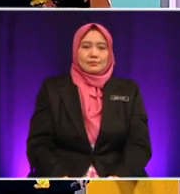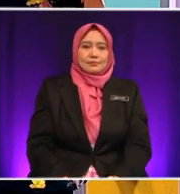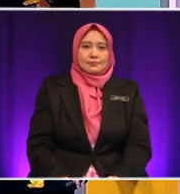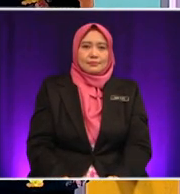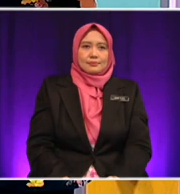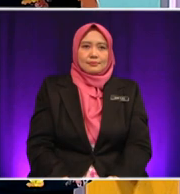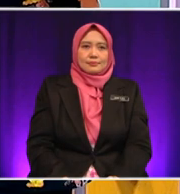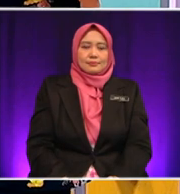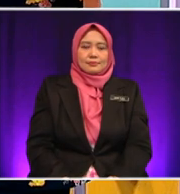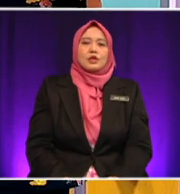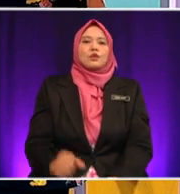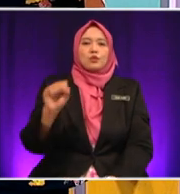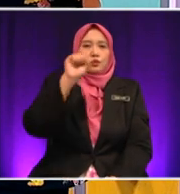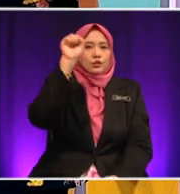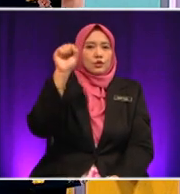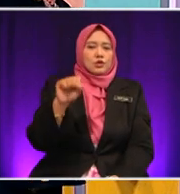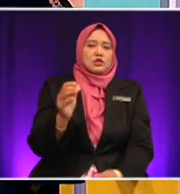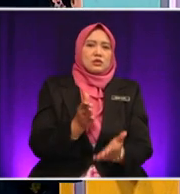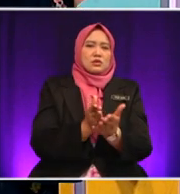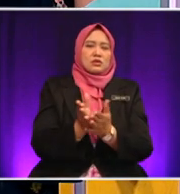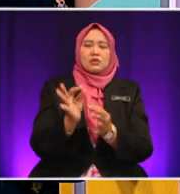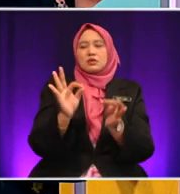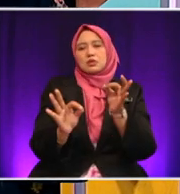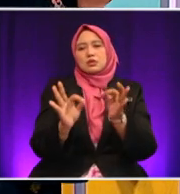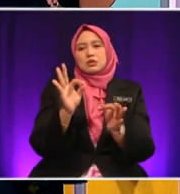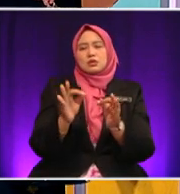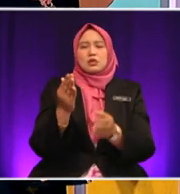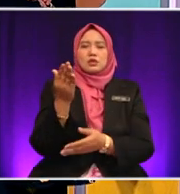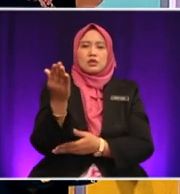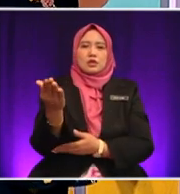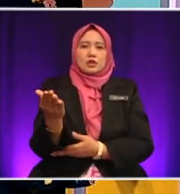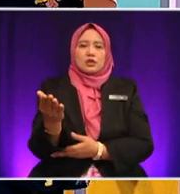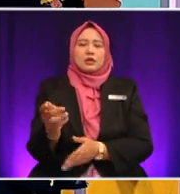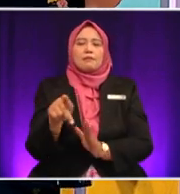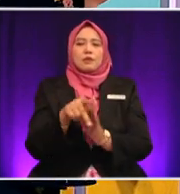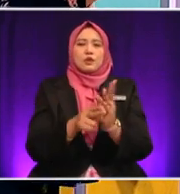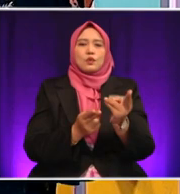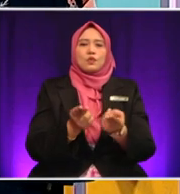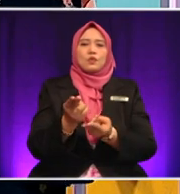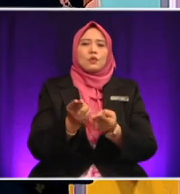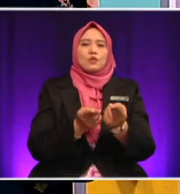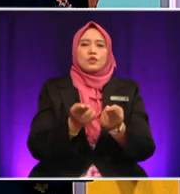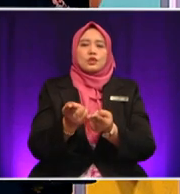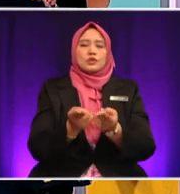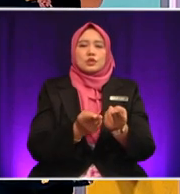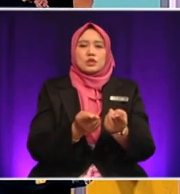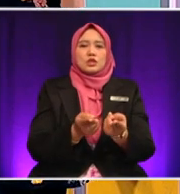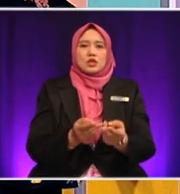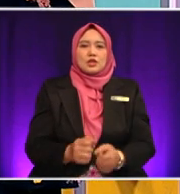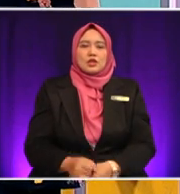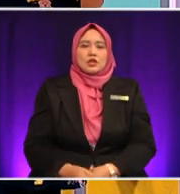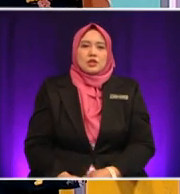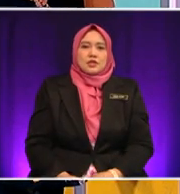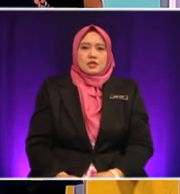dan soalnya seterusnya yaitu jika anda seorang pengusaha syarika animasi beroperasi di negara S negara es nih yang